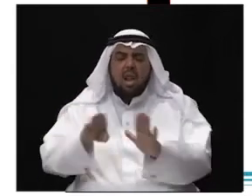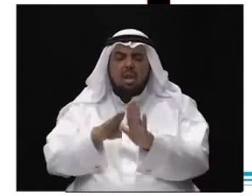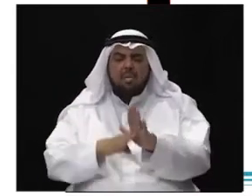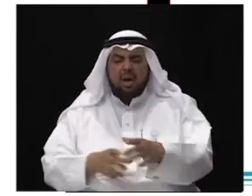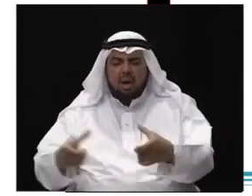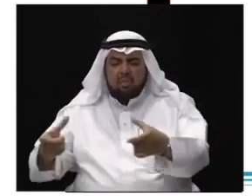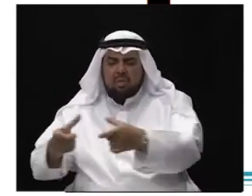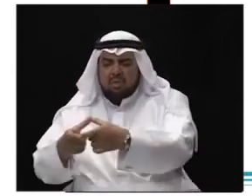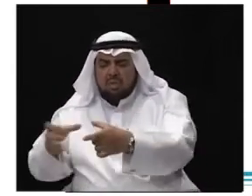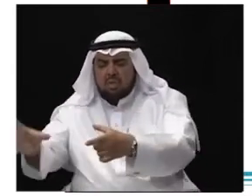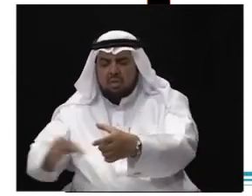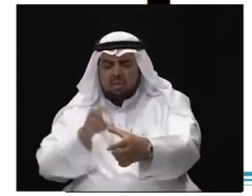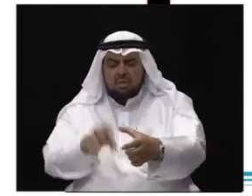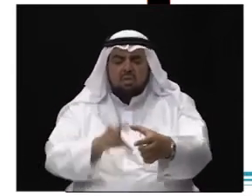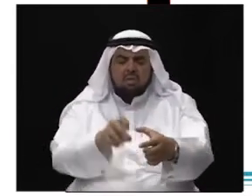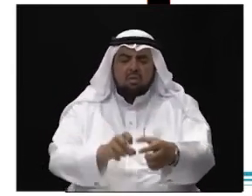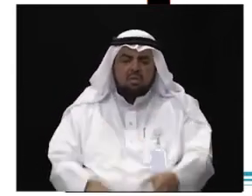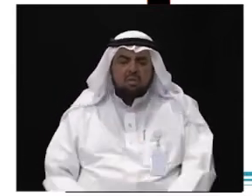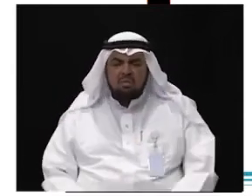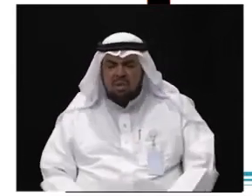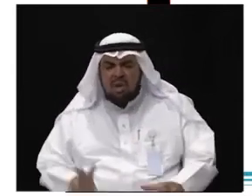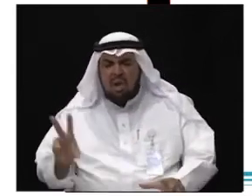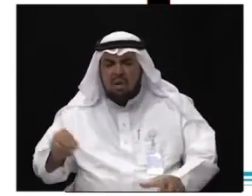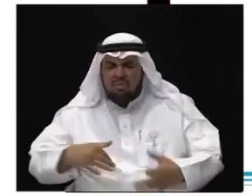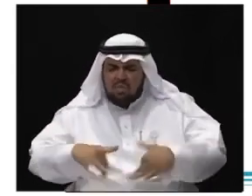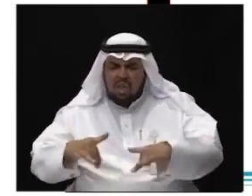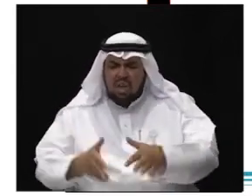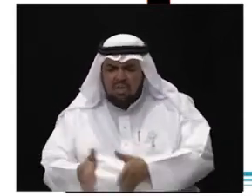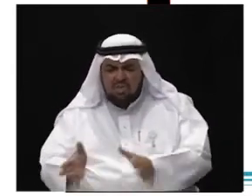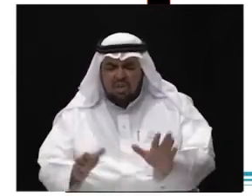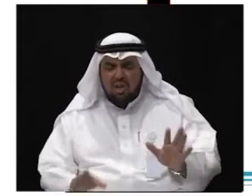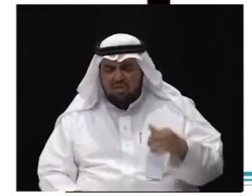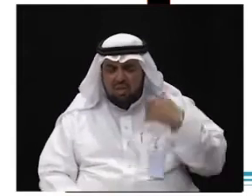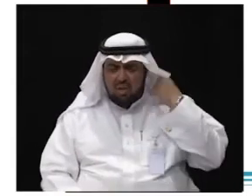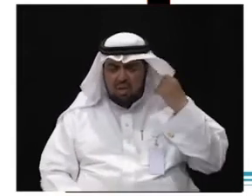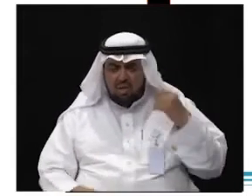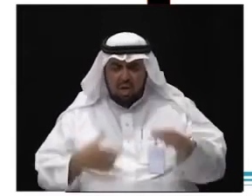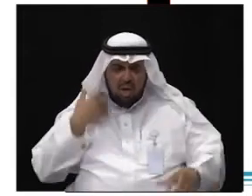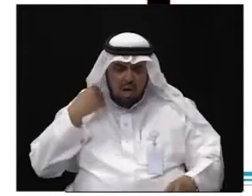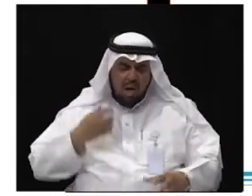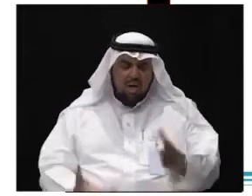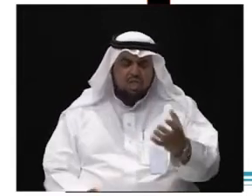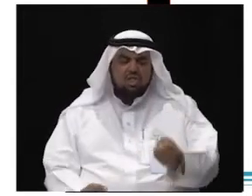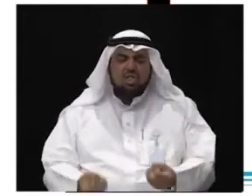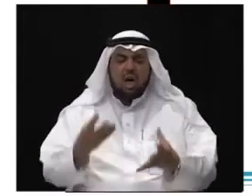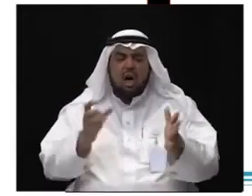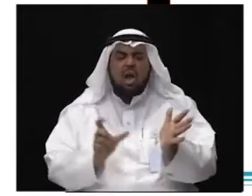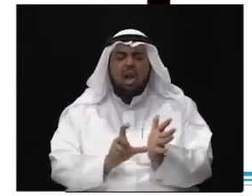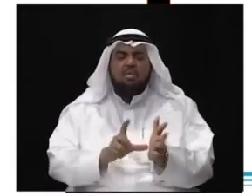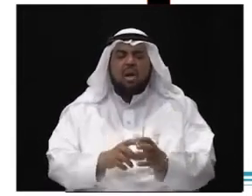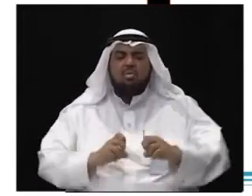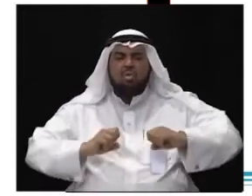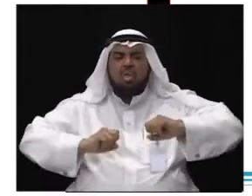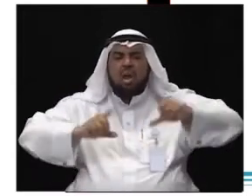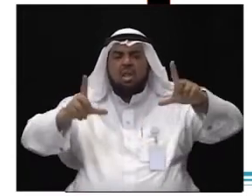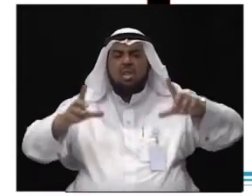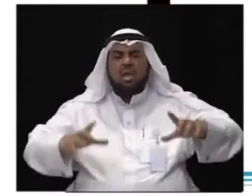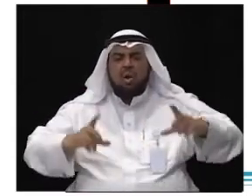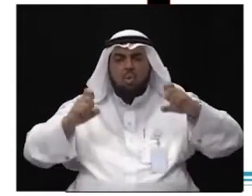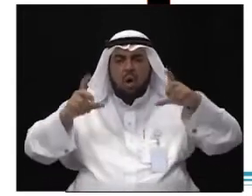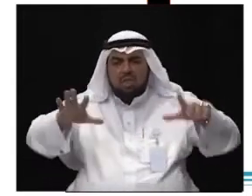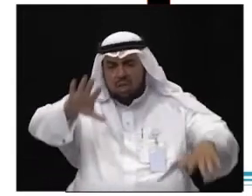نفس الطريقة لتثبيت أي برنامج، ثم قام بتشغيل البرنامج وظهرت له الواجهة